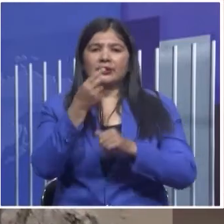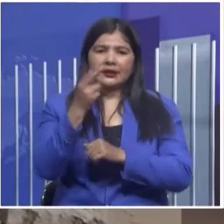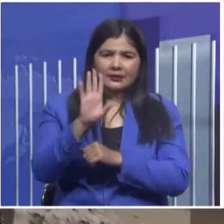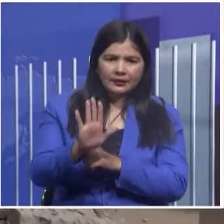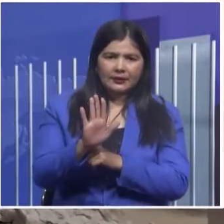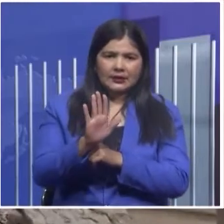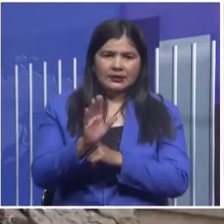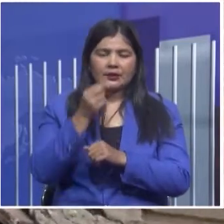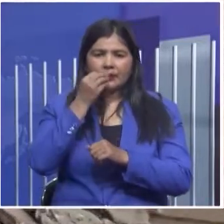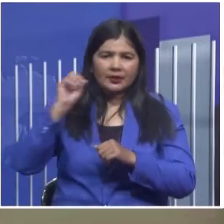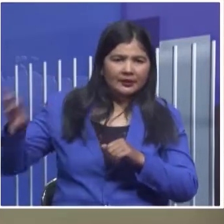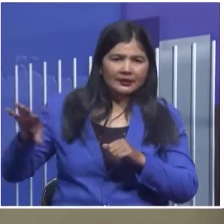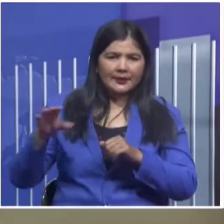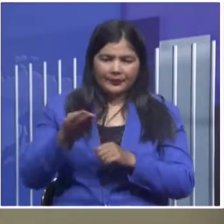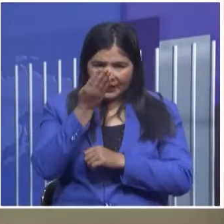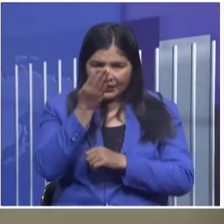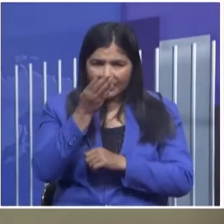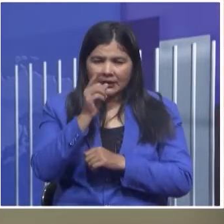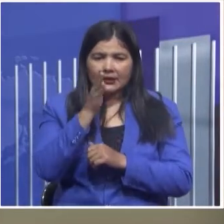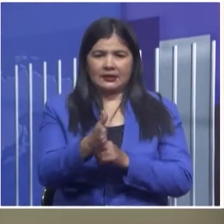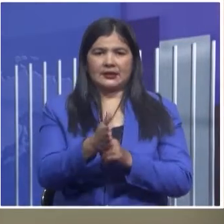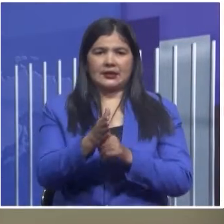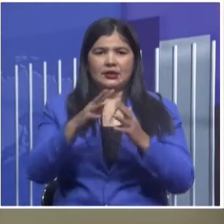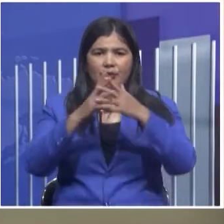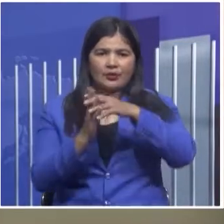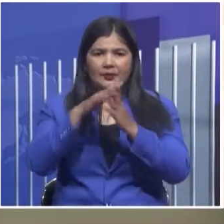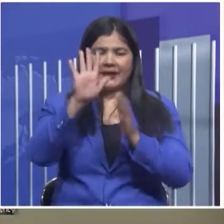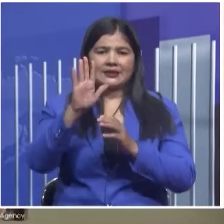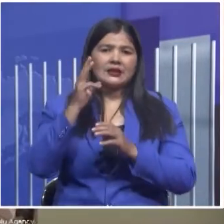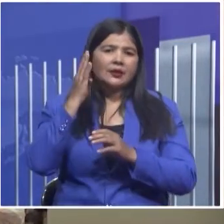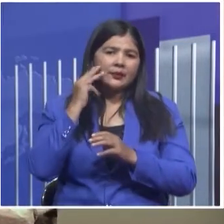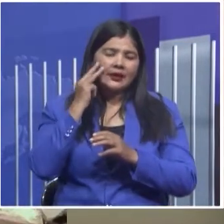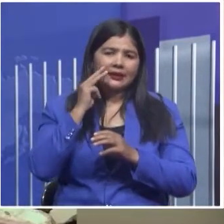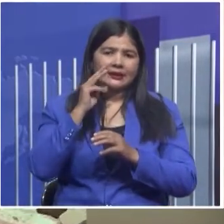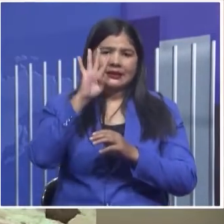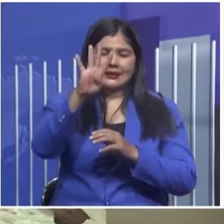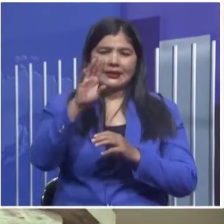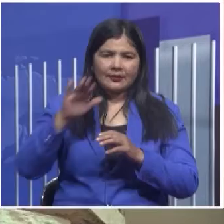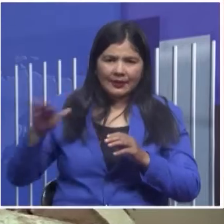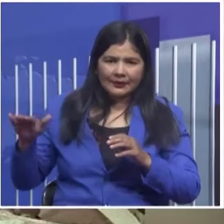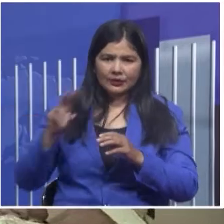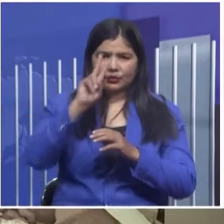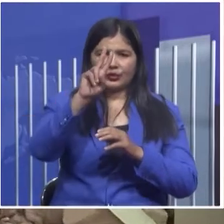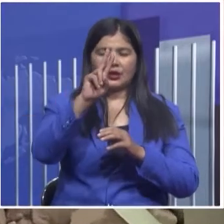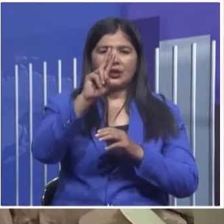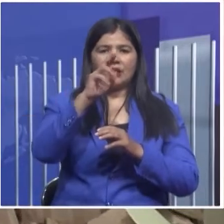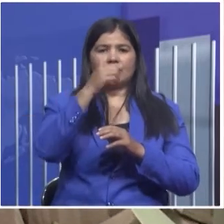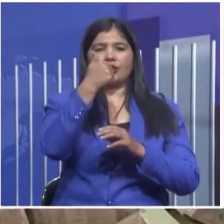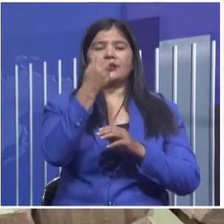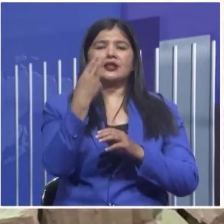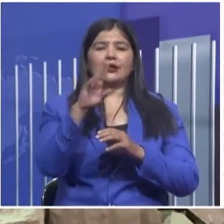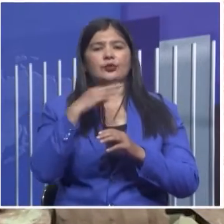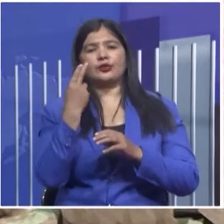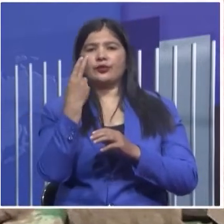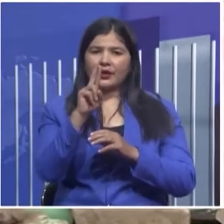प्रवक्ता बाज मोहम्मद सरवरीले भूकम्पबाट 5 महिला र 4 बालबालिका सहित 26 मृत्यु भएको पुष्टि गर्नुभएको